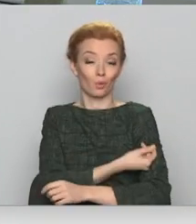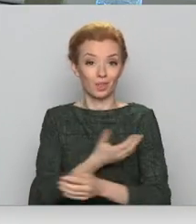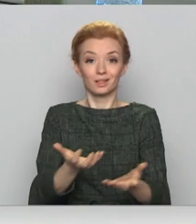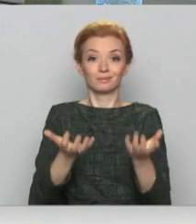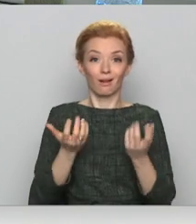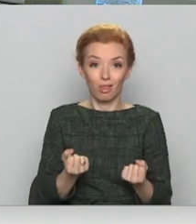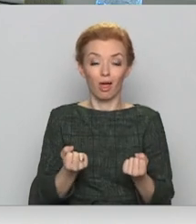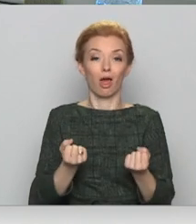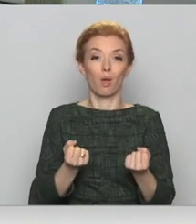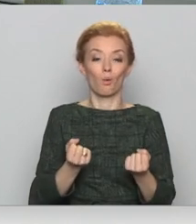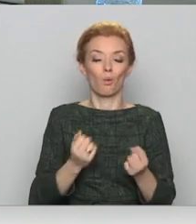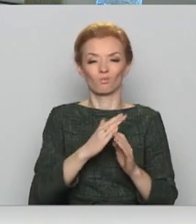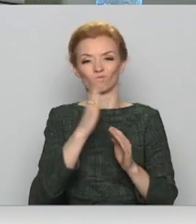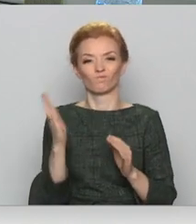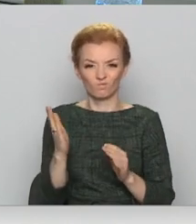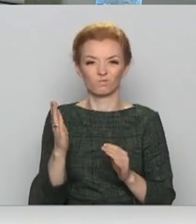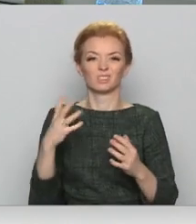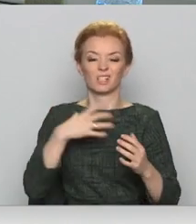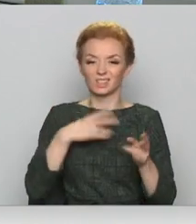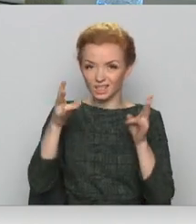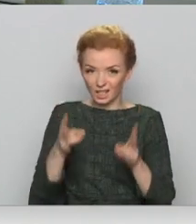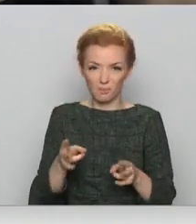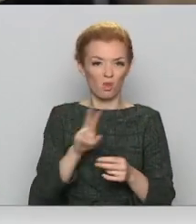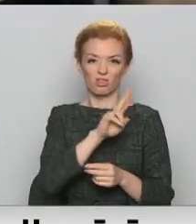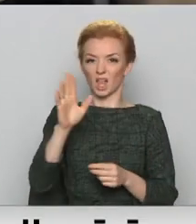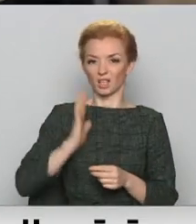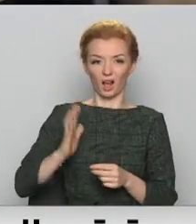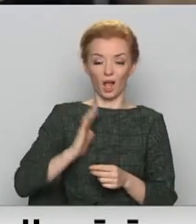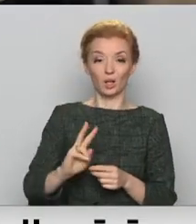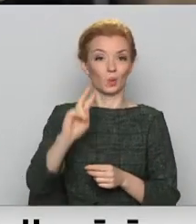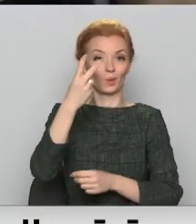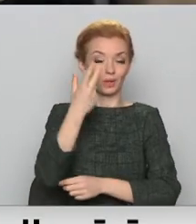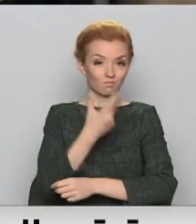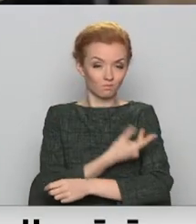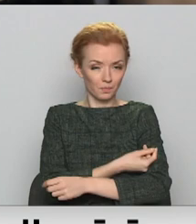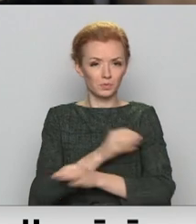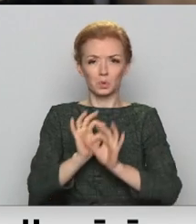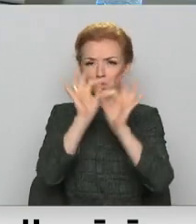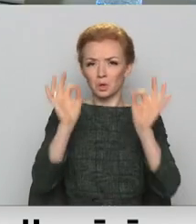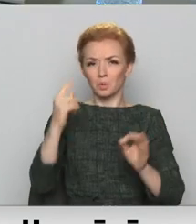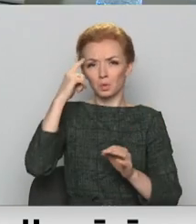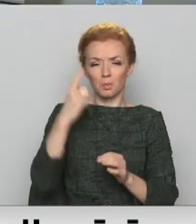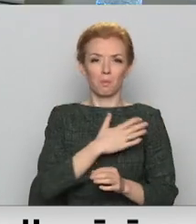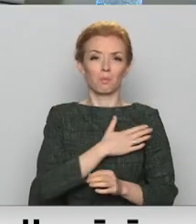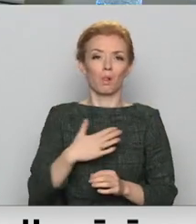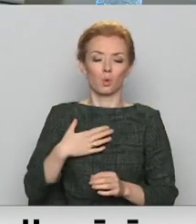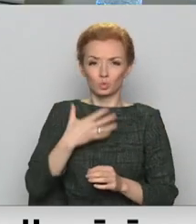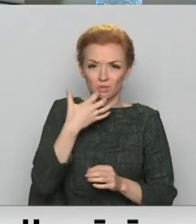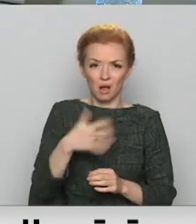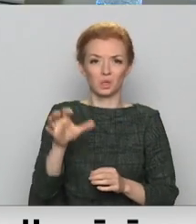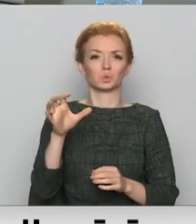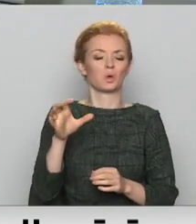tam saslimu nesagaidot otro dēvu. Sākumā domāju, ka man ir plaušu karsonis un nemaz